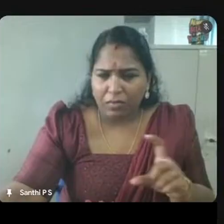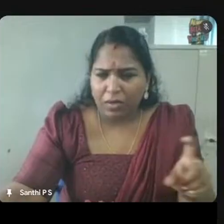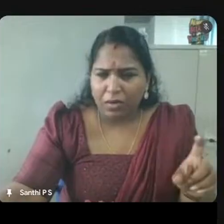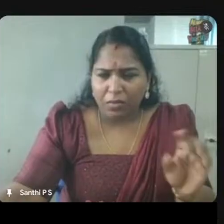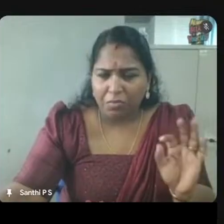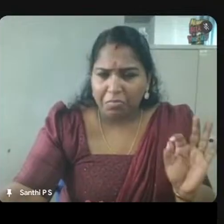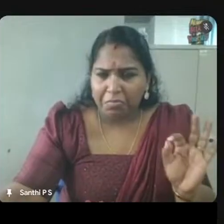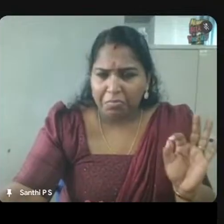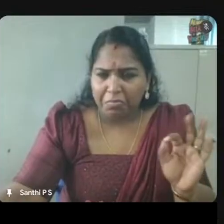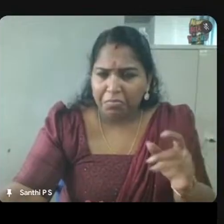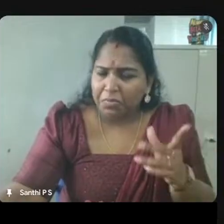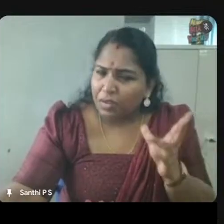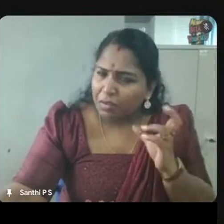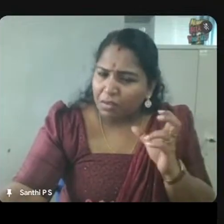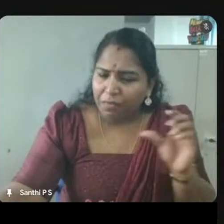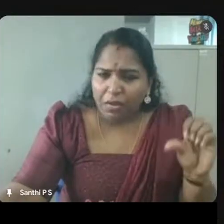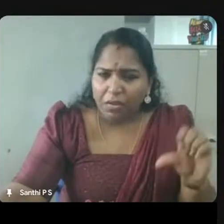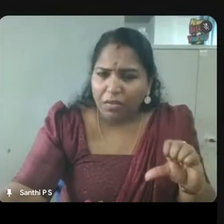കേൾക്കാൻ പറ്റുന്നില്ല.